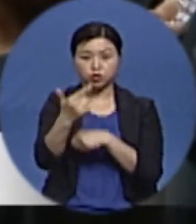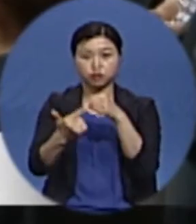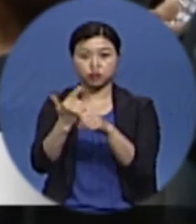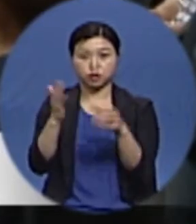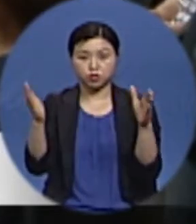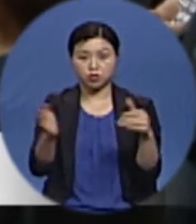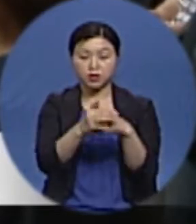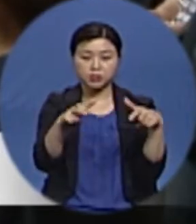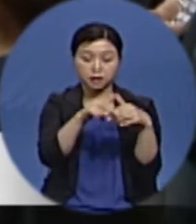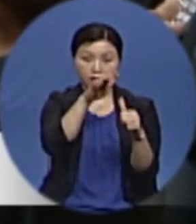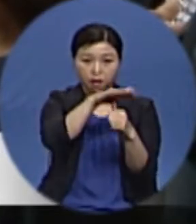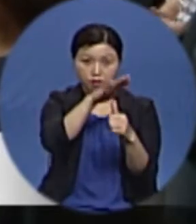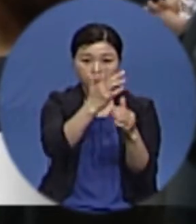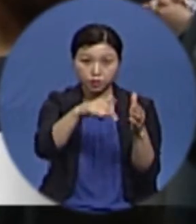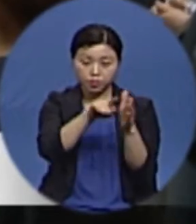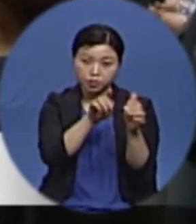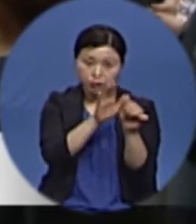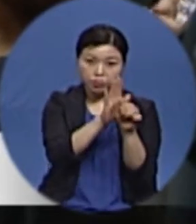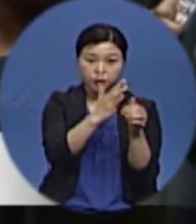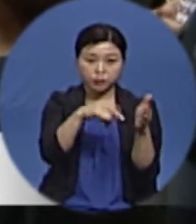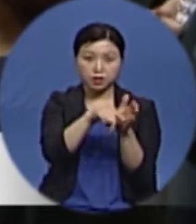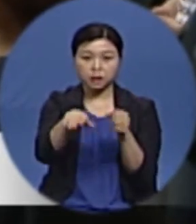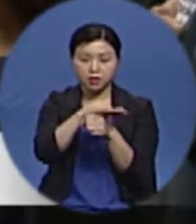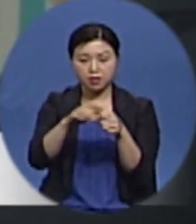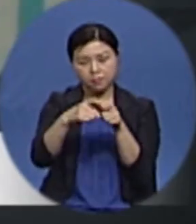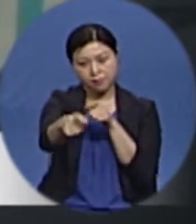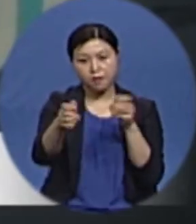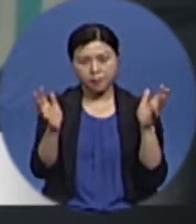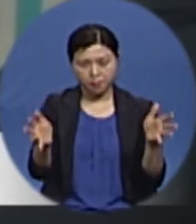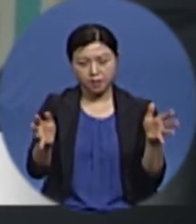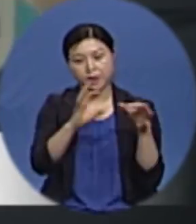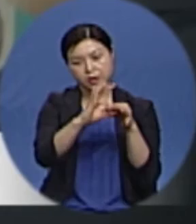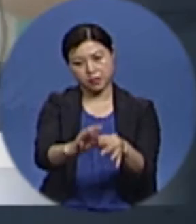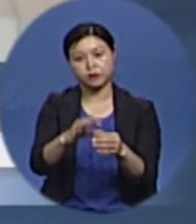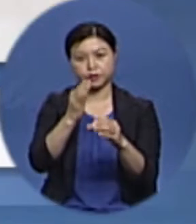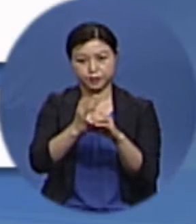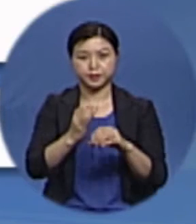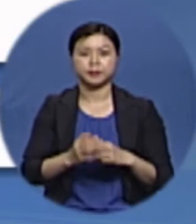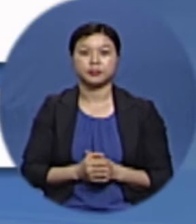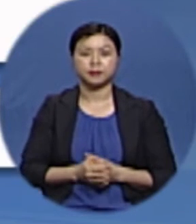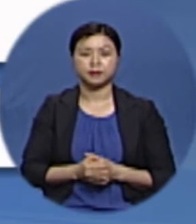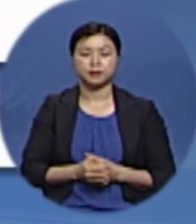장애 아동 후원을 위한 사랑의 마라톤 대회를 진행하고 있습니다.